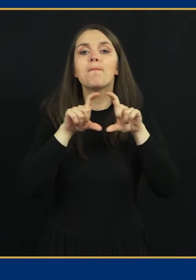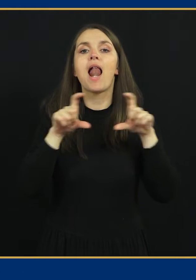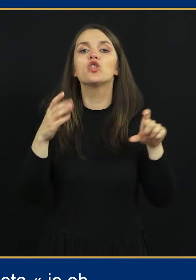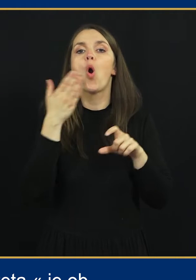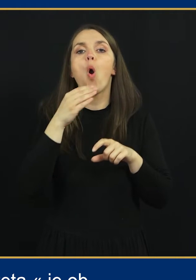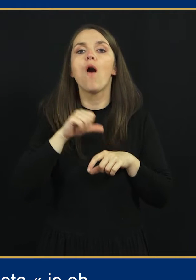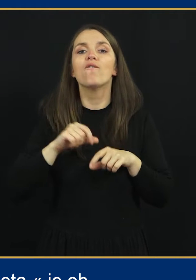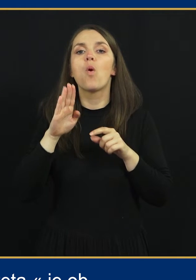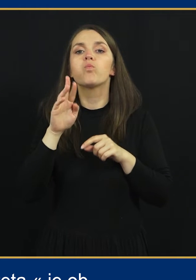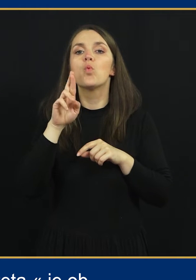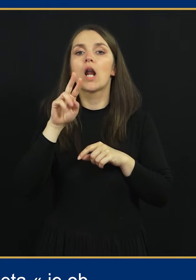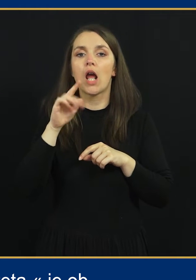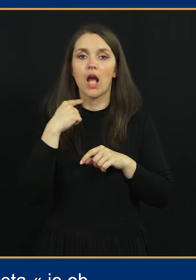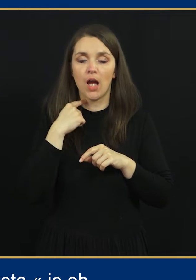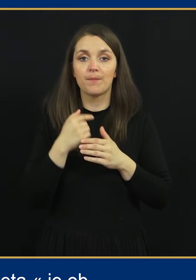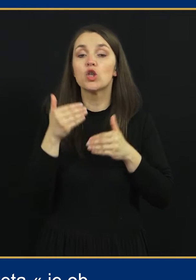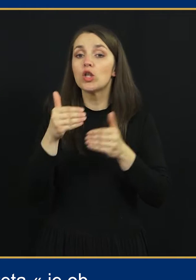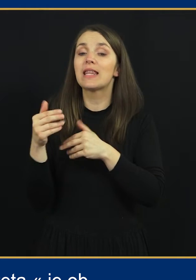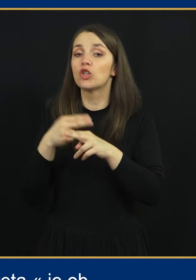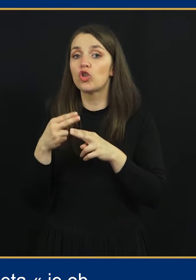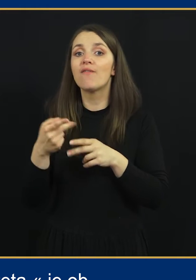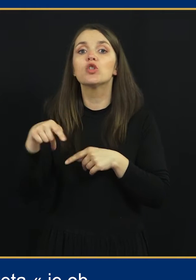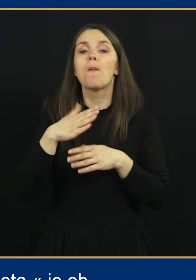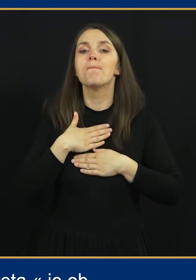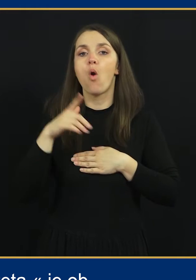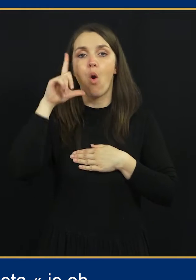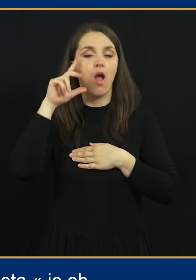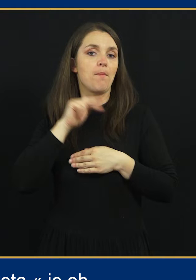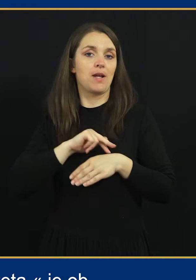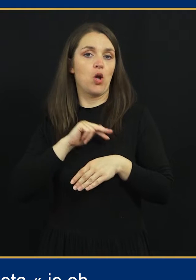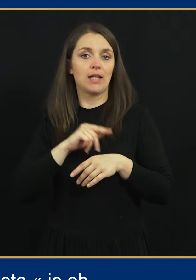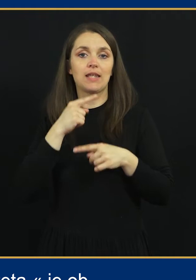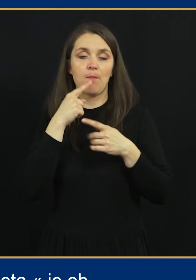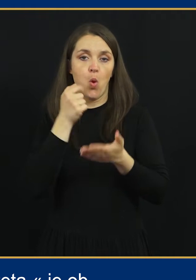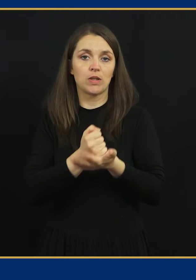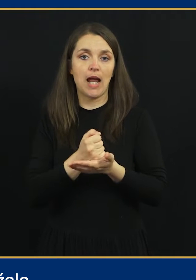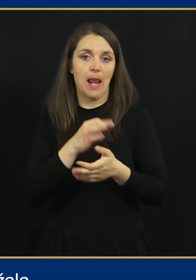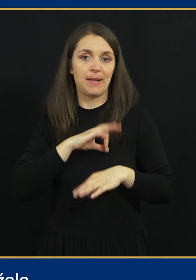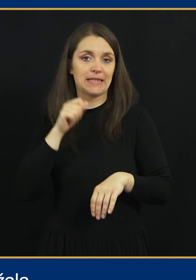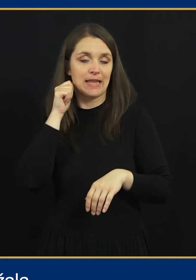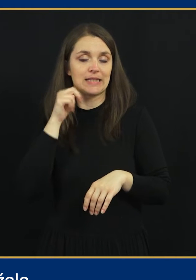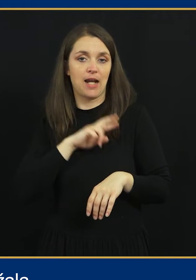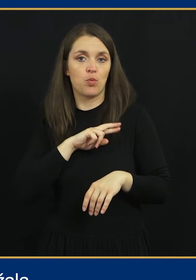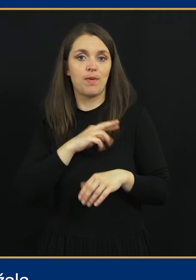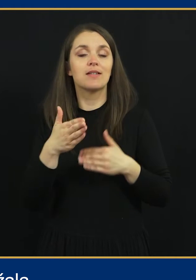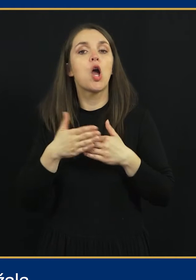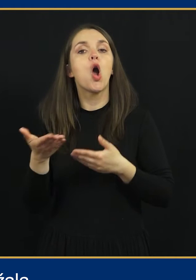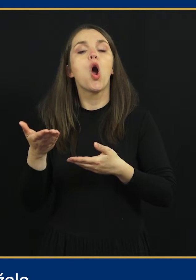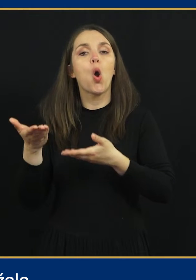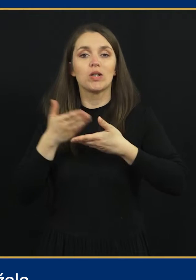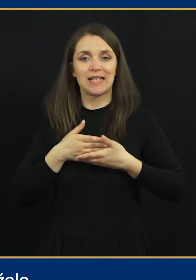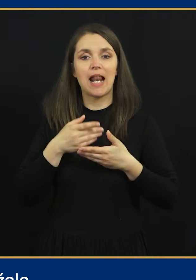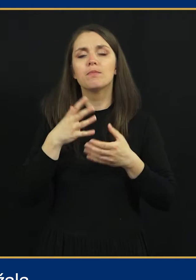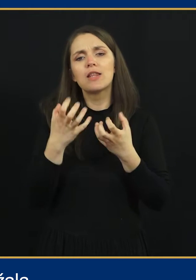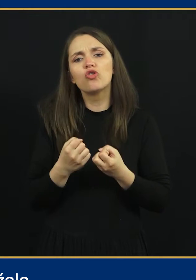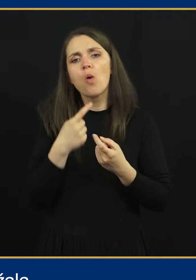Hofburg. Sosednje države so moja prioriteta, je ob prihodu poudarila predsednica republike, ki se je z gostiteljem zadržala v